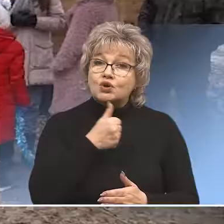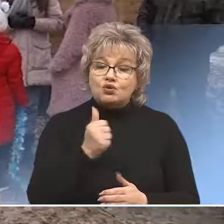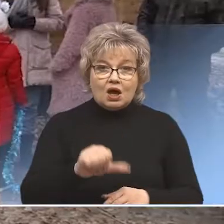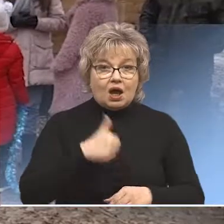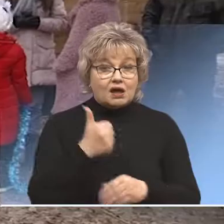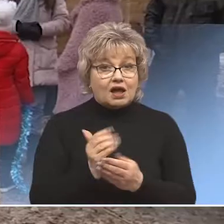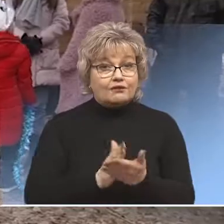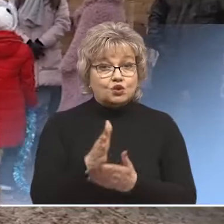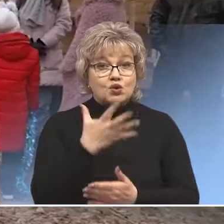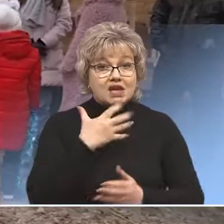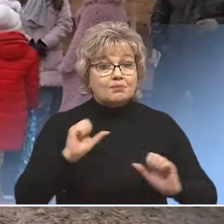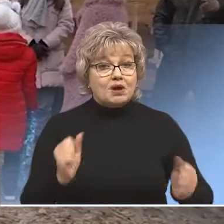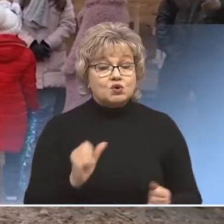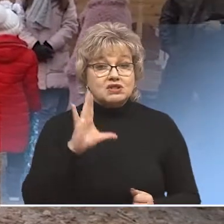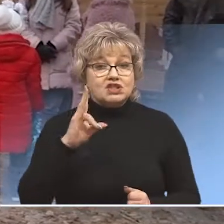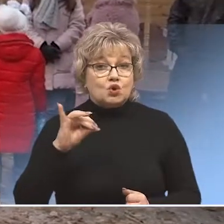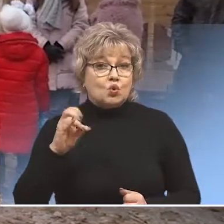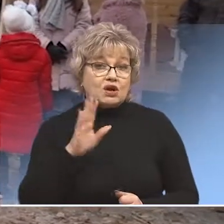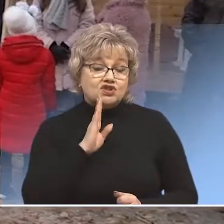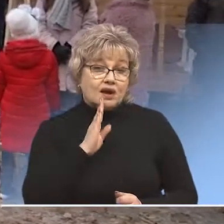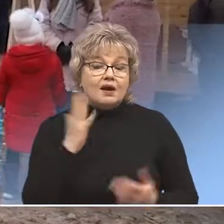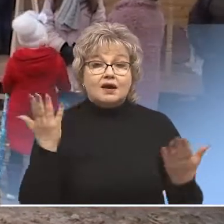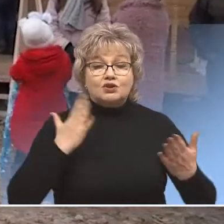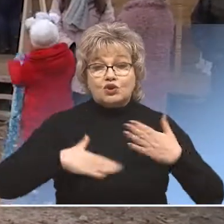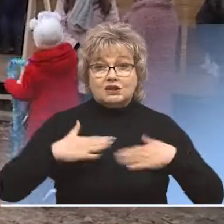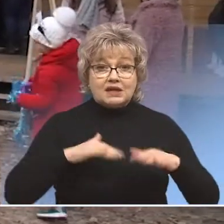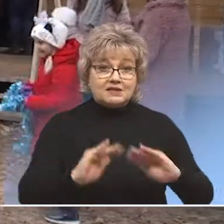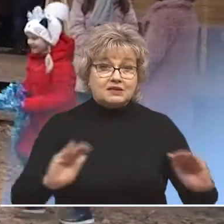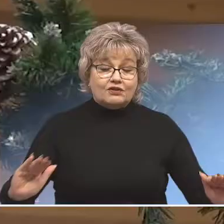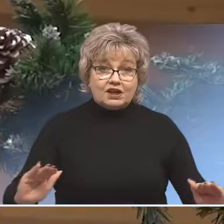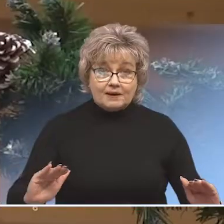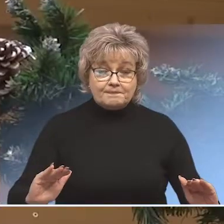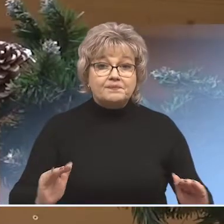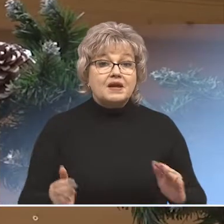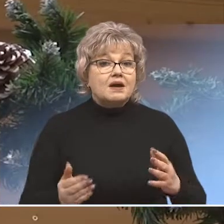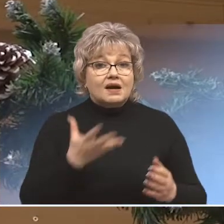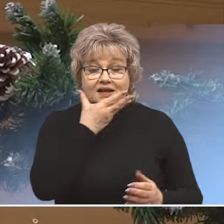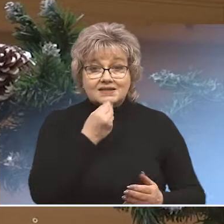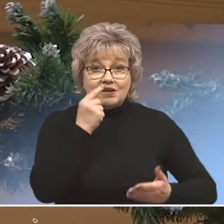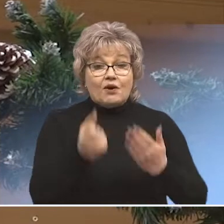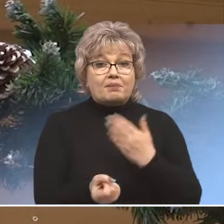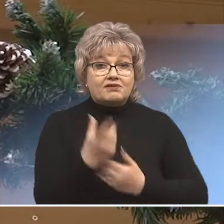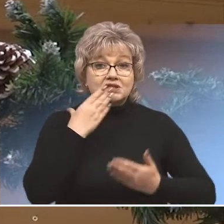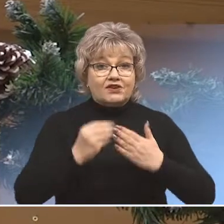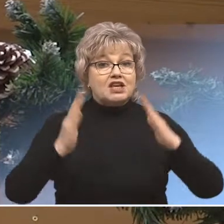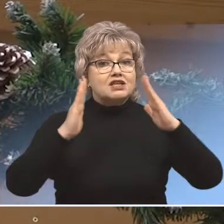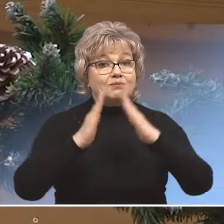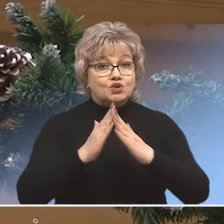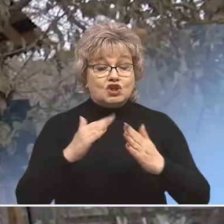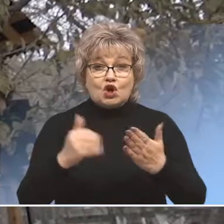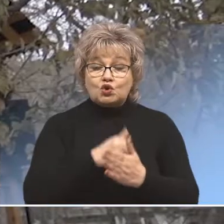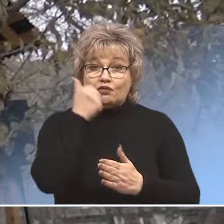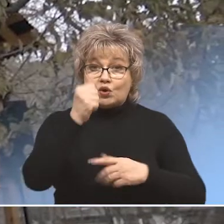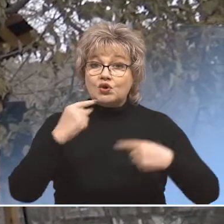новогоднюю. Главные гости – Дед Мороз и Снегурочка, которые на радость детворе эффектно появляются у своей избушки на